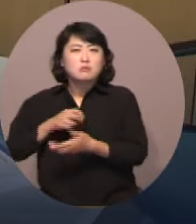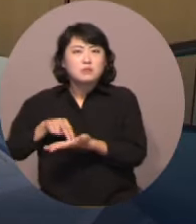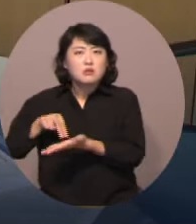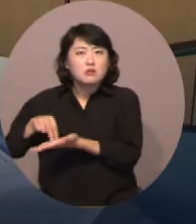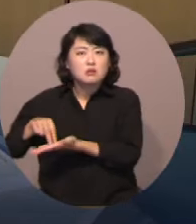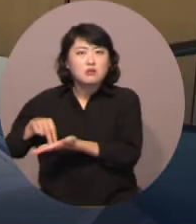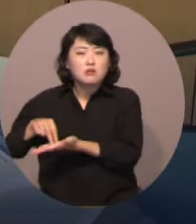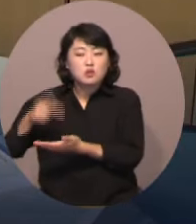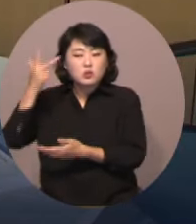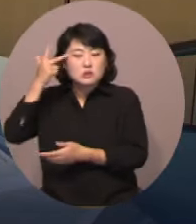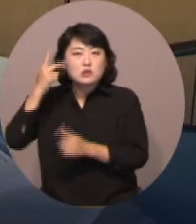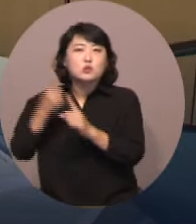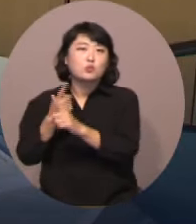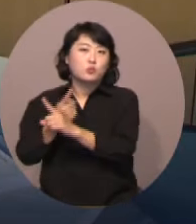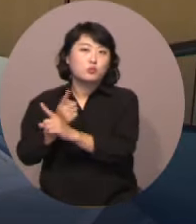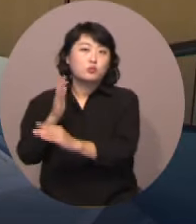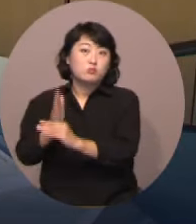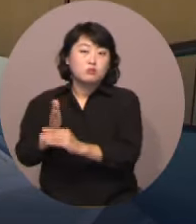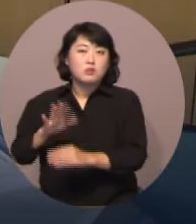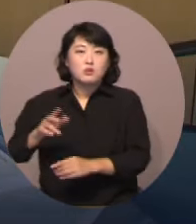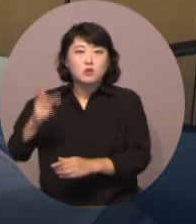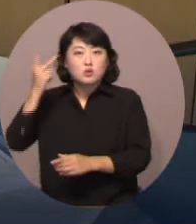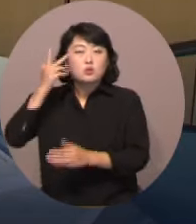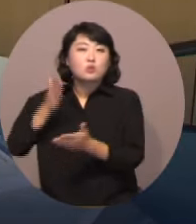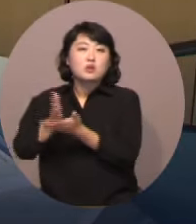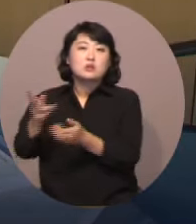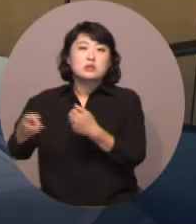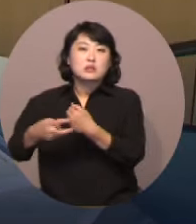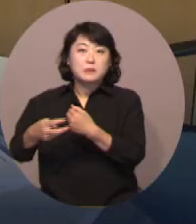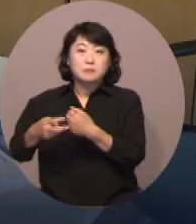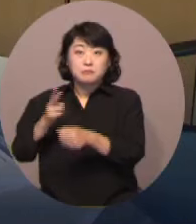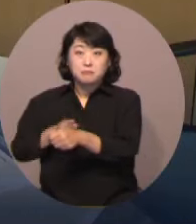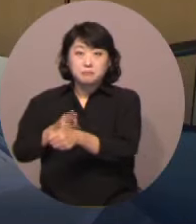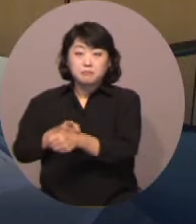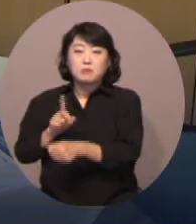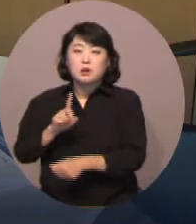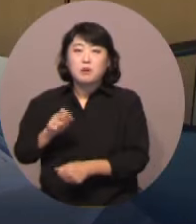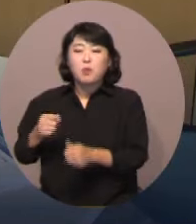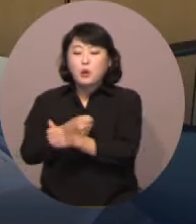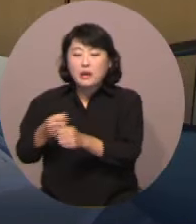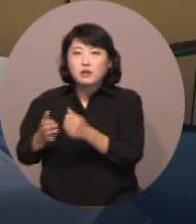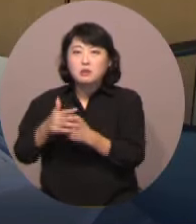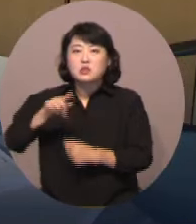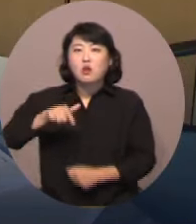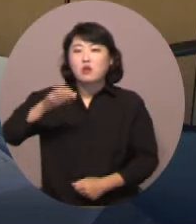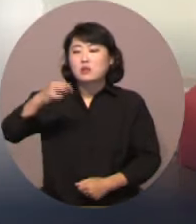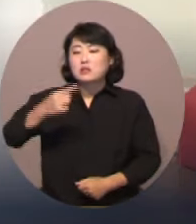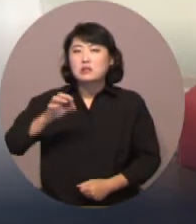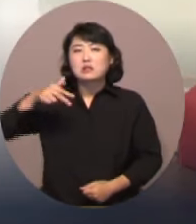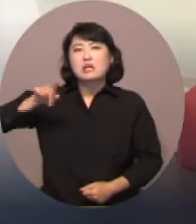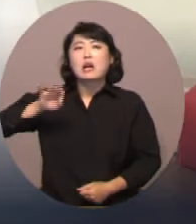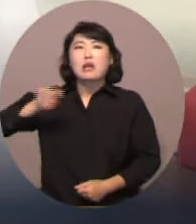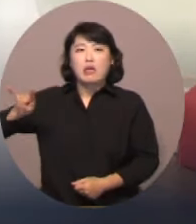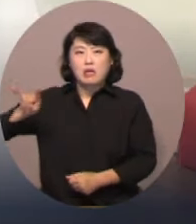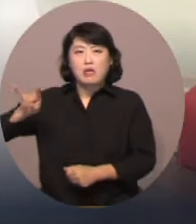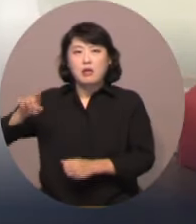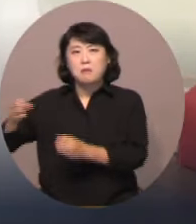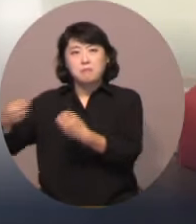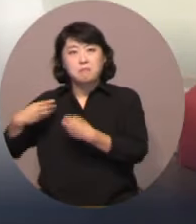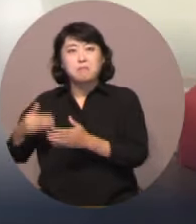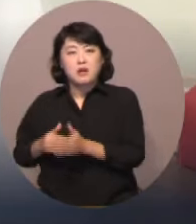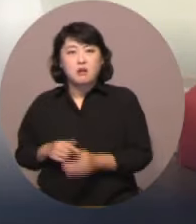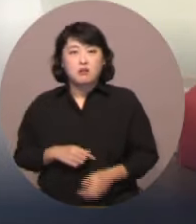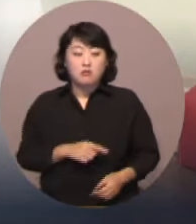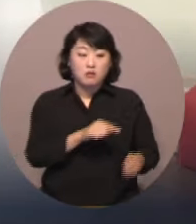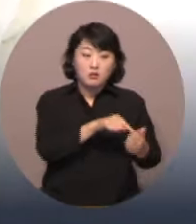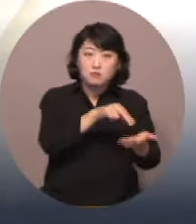그 진료를 받았는데 정신과 선생님께서 그 폭행으로 인한 적응 장애로 보인다라고. 혼자 있는 것도